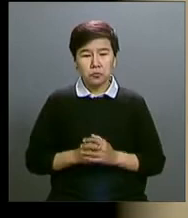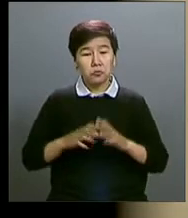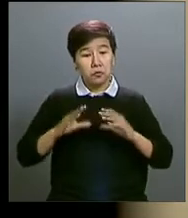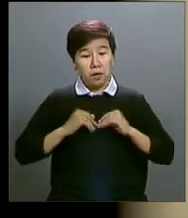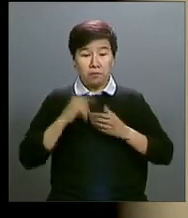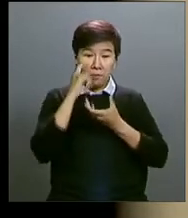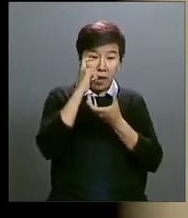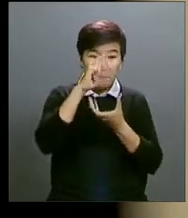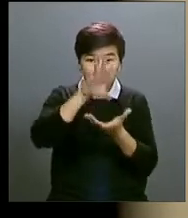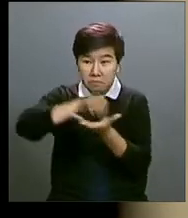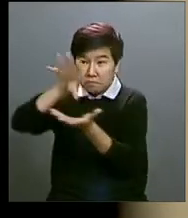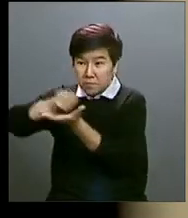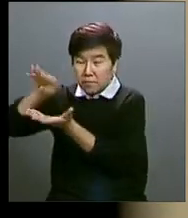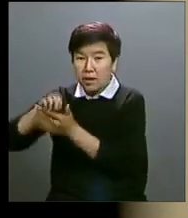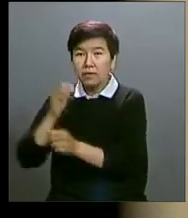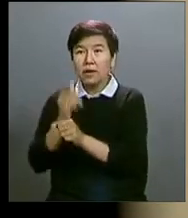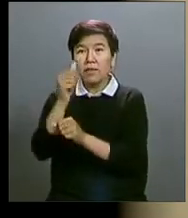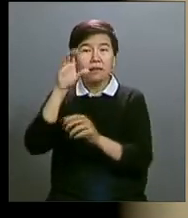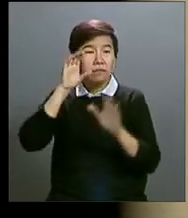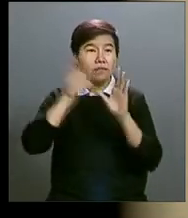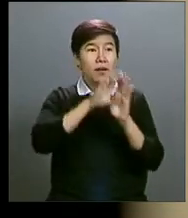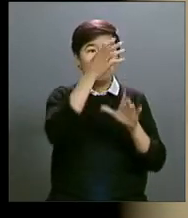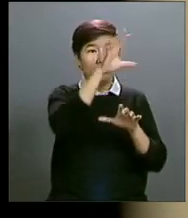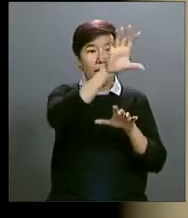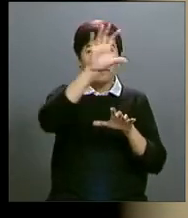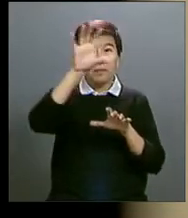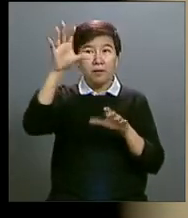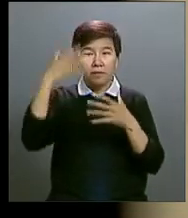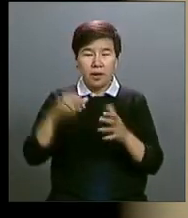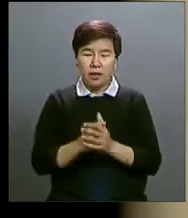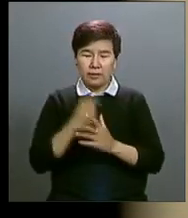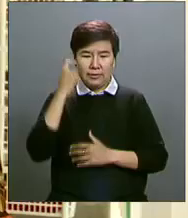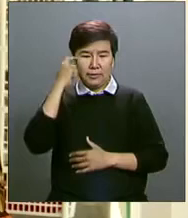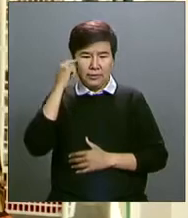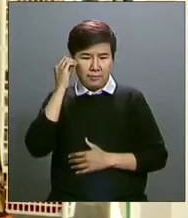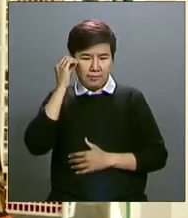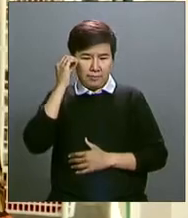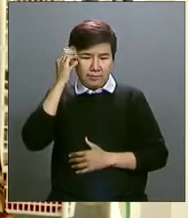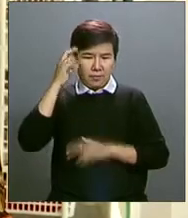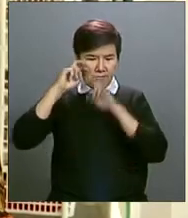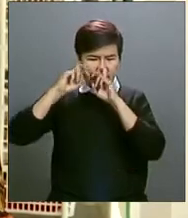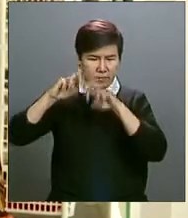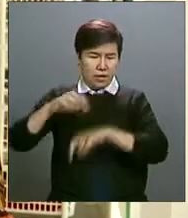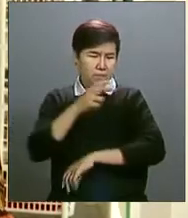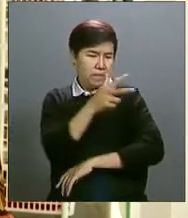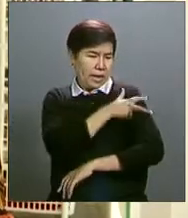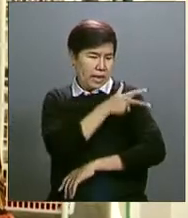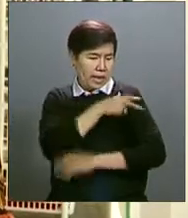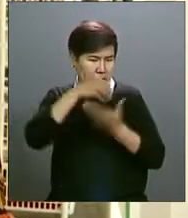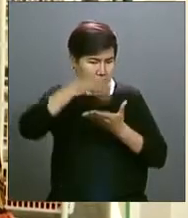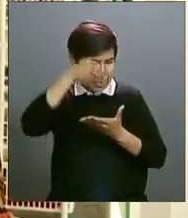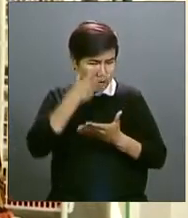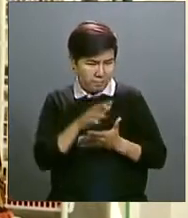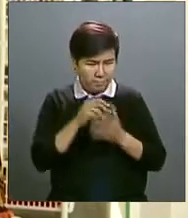ซมจะนำภาพถ่ายและโครงร่างงานวิจัยนี้ไปใช้ในการศึกษาระดับปริญญาเอกและจัดพื้นที่ถ่ายทอดความคิด